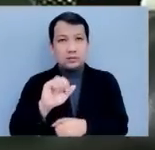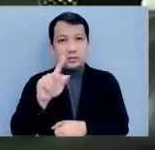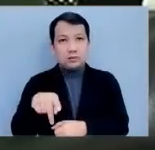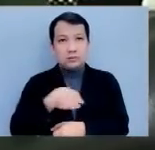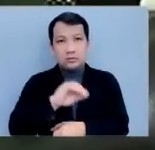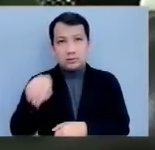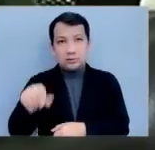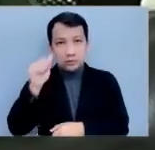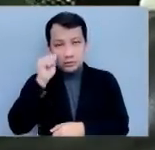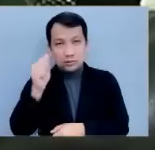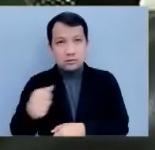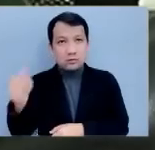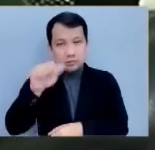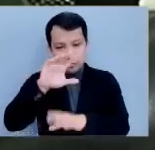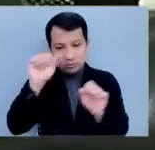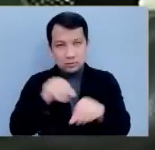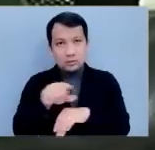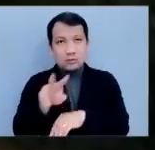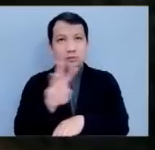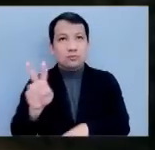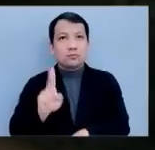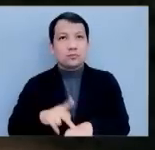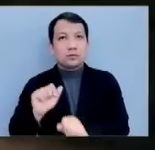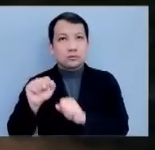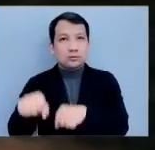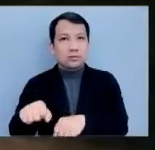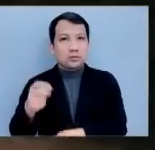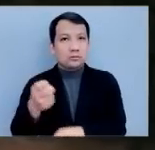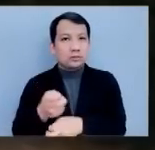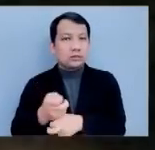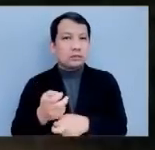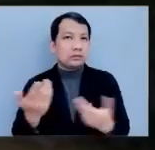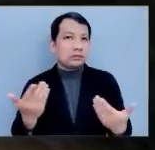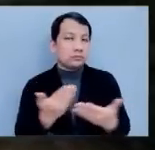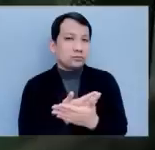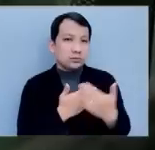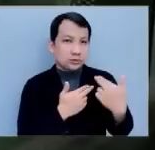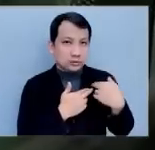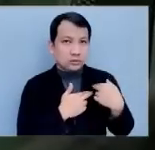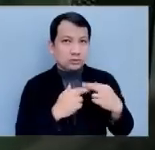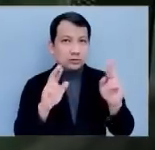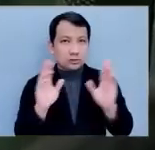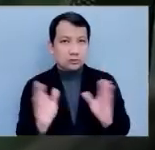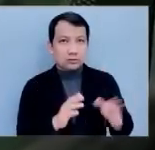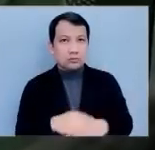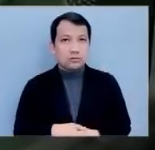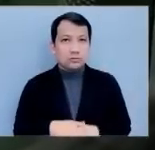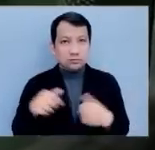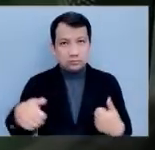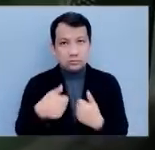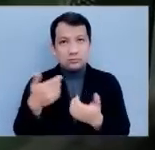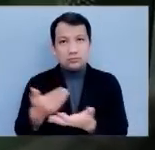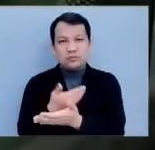Centino bilang Presidential Advisor on the West Philippine Sea. Mahirap man ang bagong tungkulin, nakahanda ro si Centino. It's challenging because it's a new